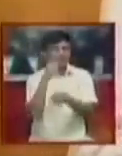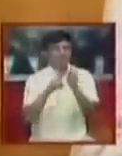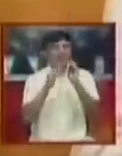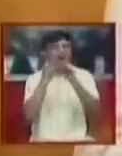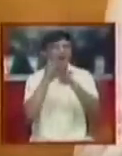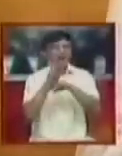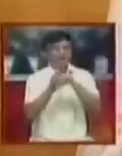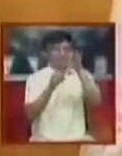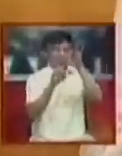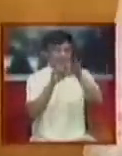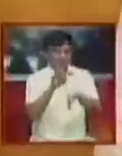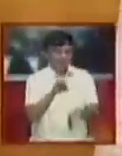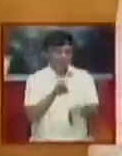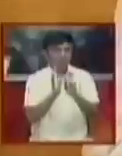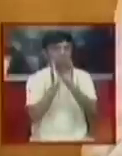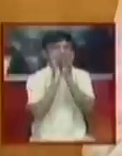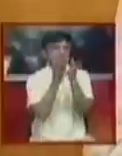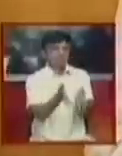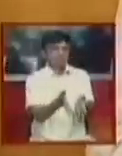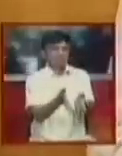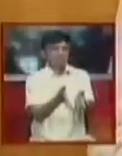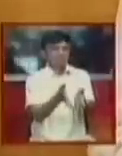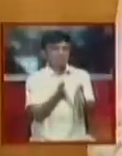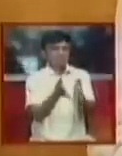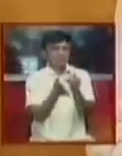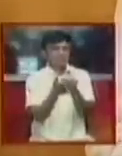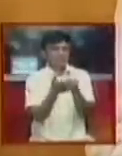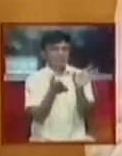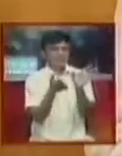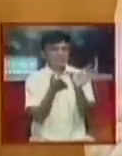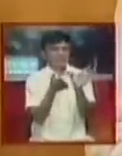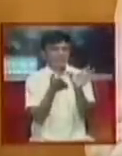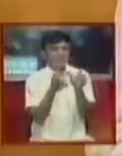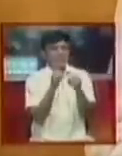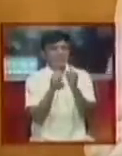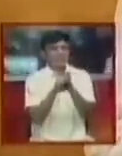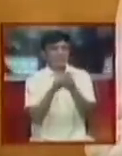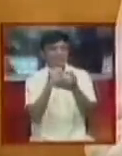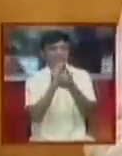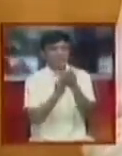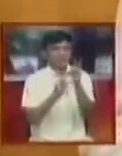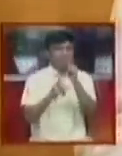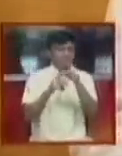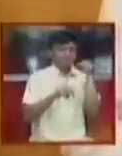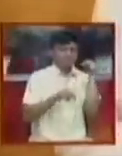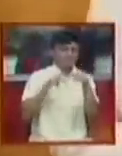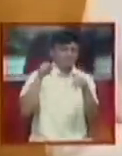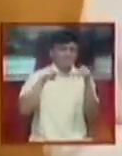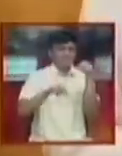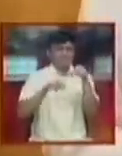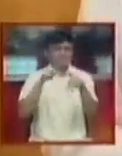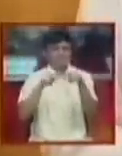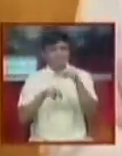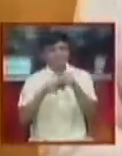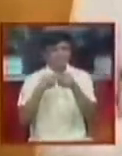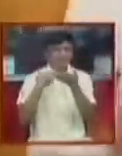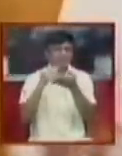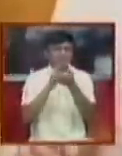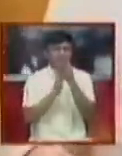magtanim, pababayaan na lang ang mga ito. Kapag nakita ng mga komunidad na naghahanap din ng